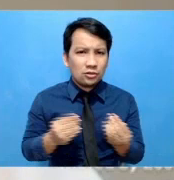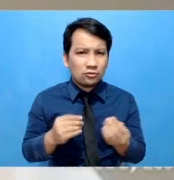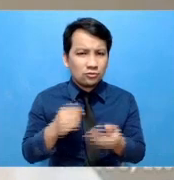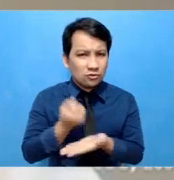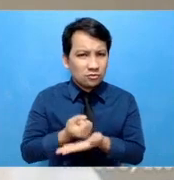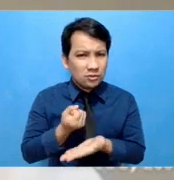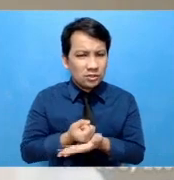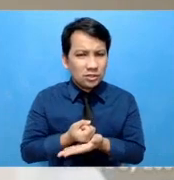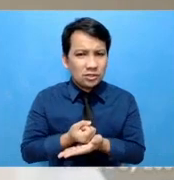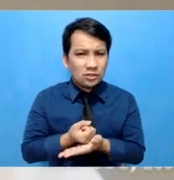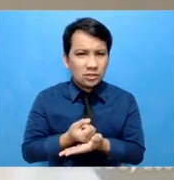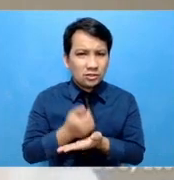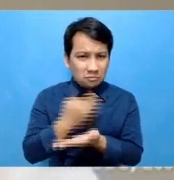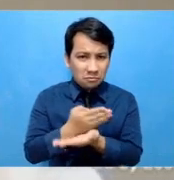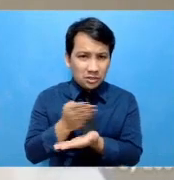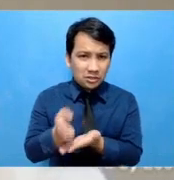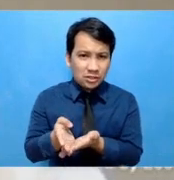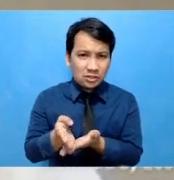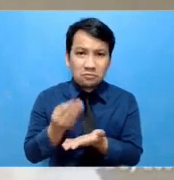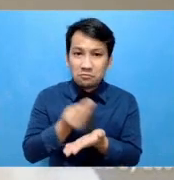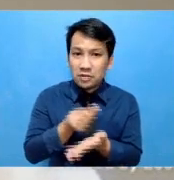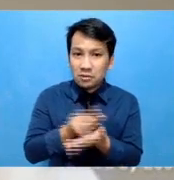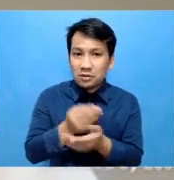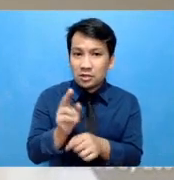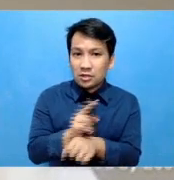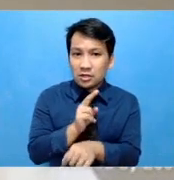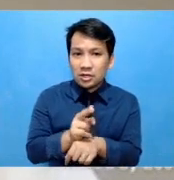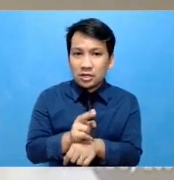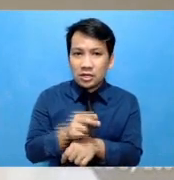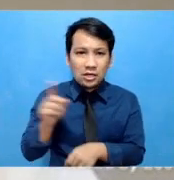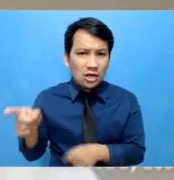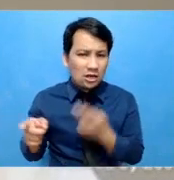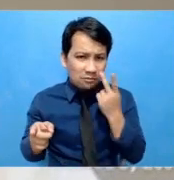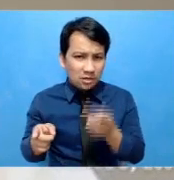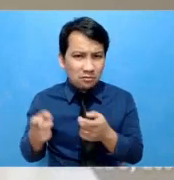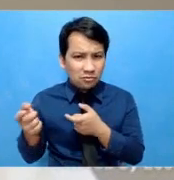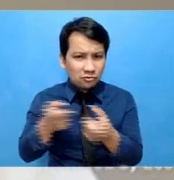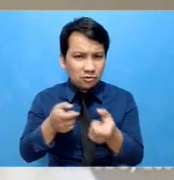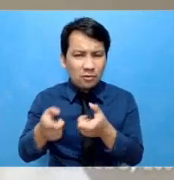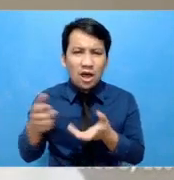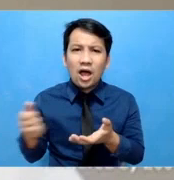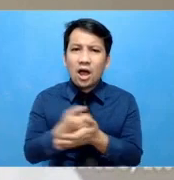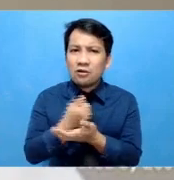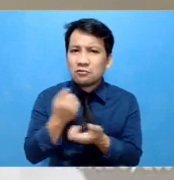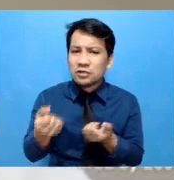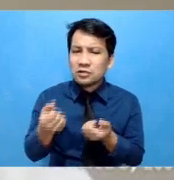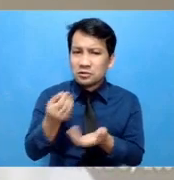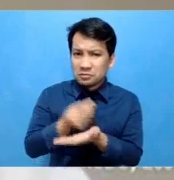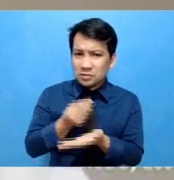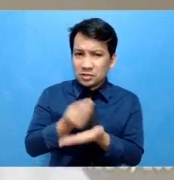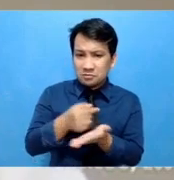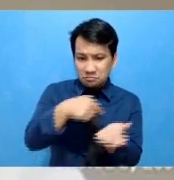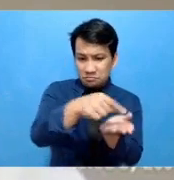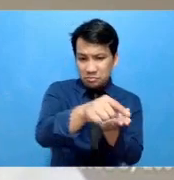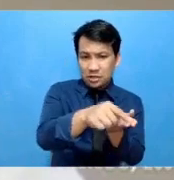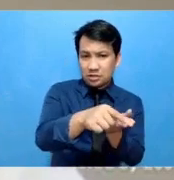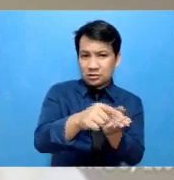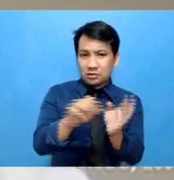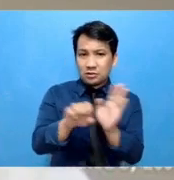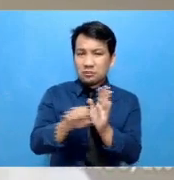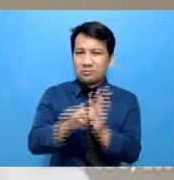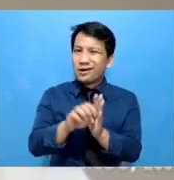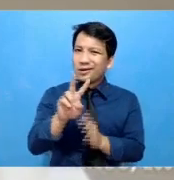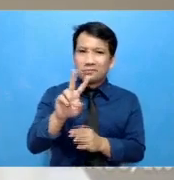So ang control points namin dyan would be yung expenses nila on paying these, let us say,